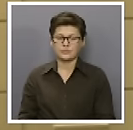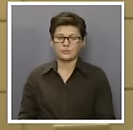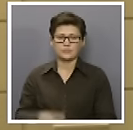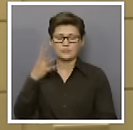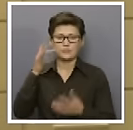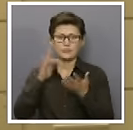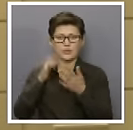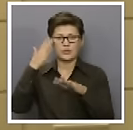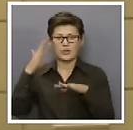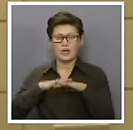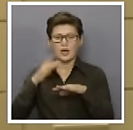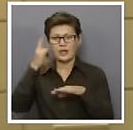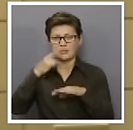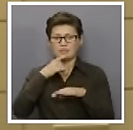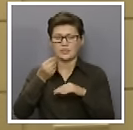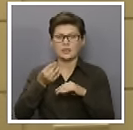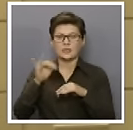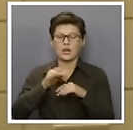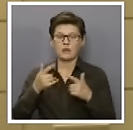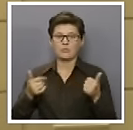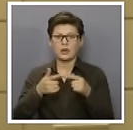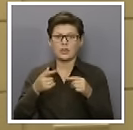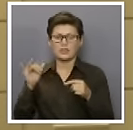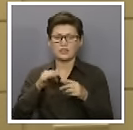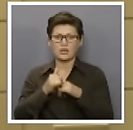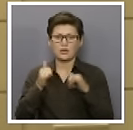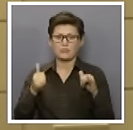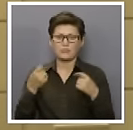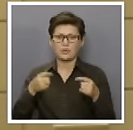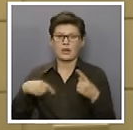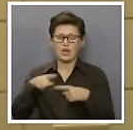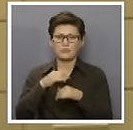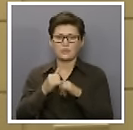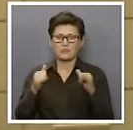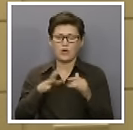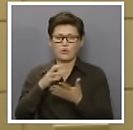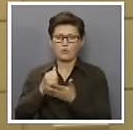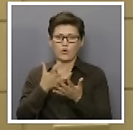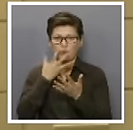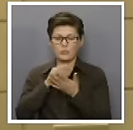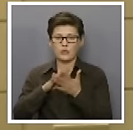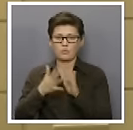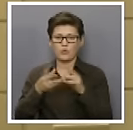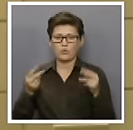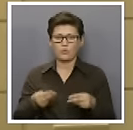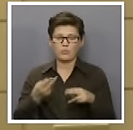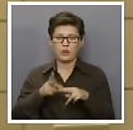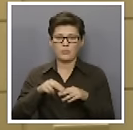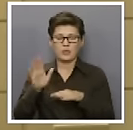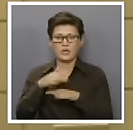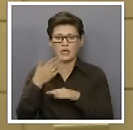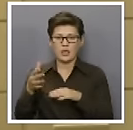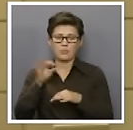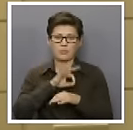Алматы қаласының әкімдігі, Қазақстан қаржыгерлер қауымдастығы және даму кәсіпкерлікті дамыту қоры өзара меморандумға қол қойды. Екі жақты